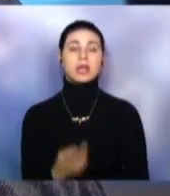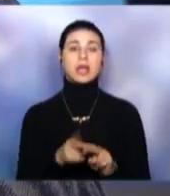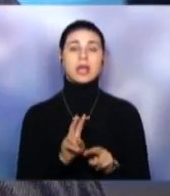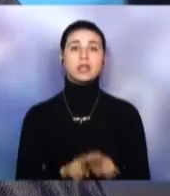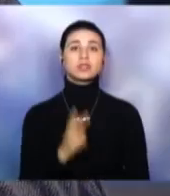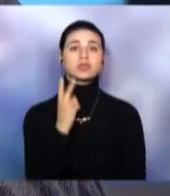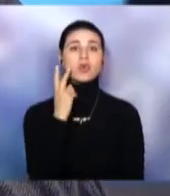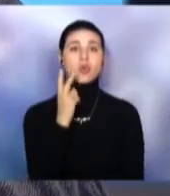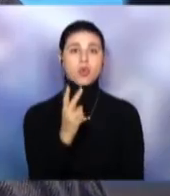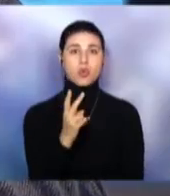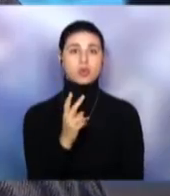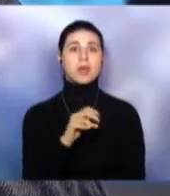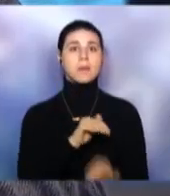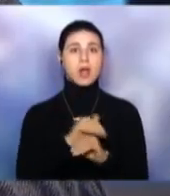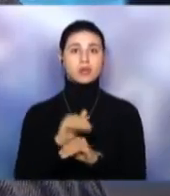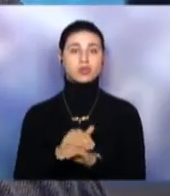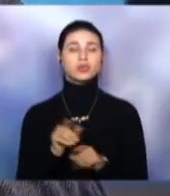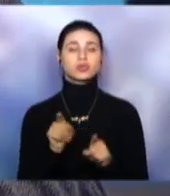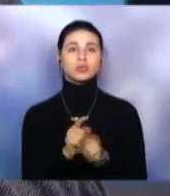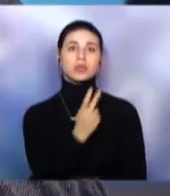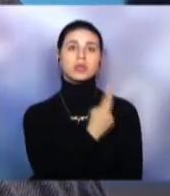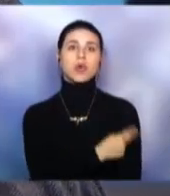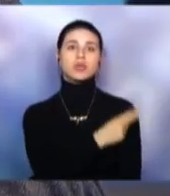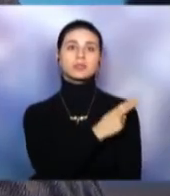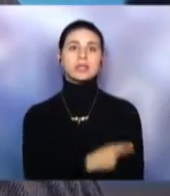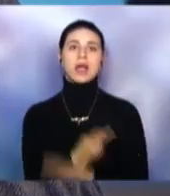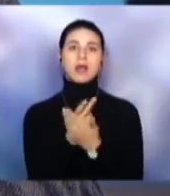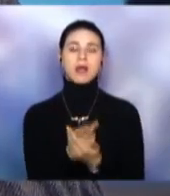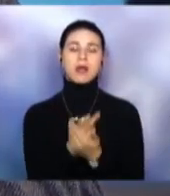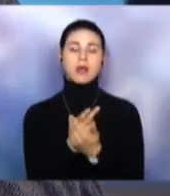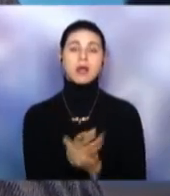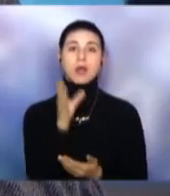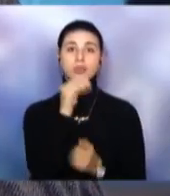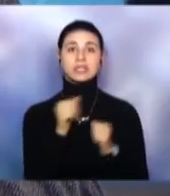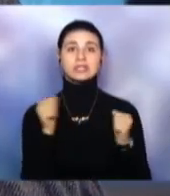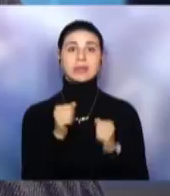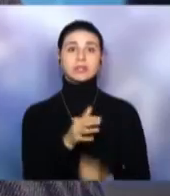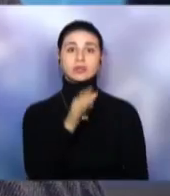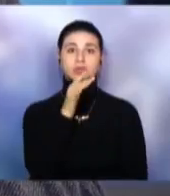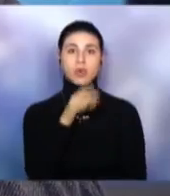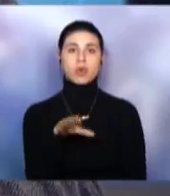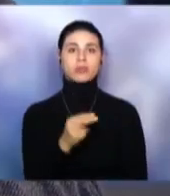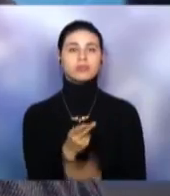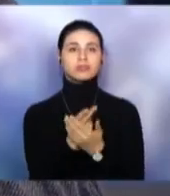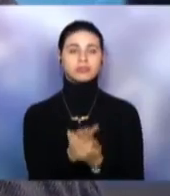ფაქტორი ხანგრძლივდება, არამედ ხანგრძლივდება ჰოსპიტალიზაციას. ზამთრის თვეებში ჰოსპიტალიზებული